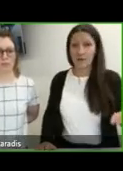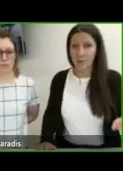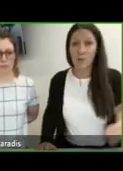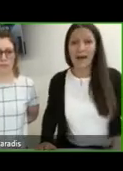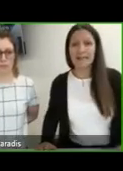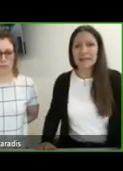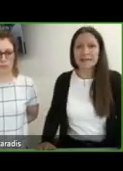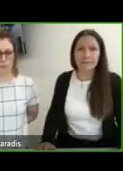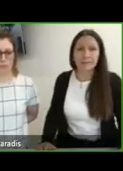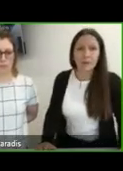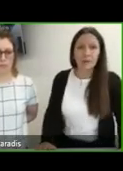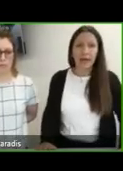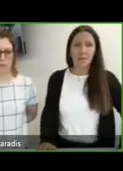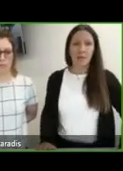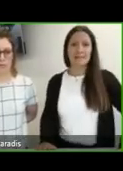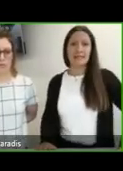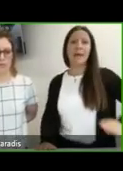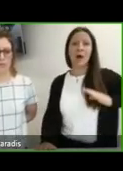le fameux Padlet